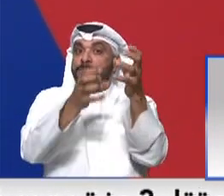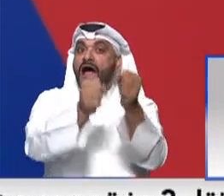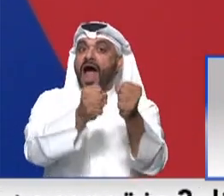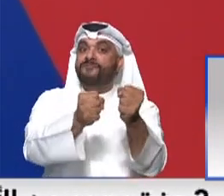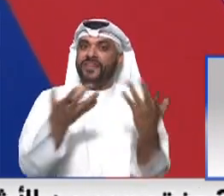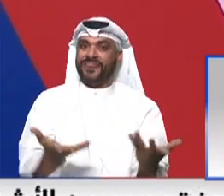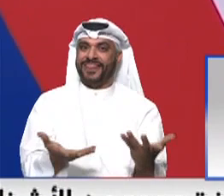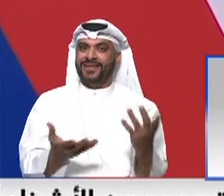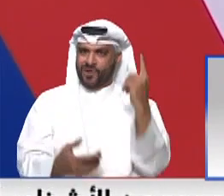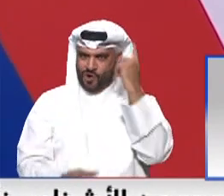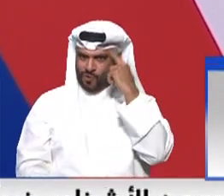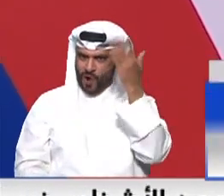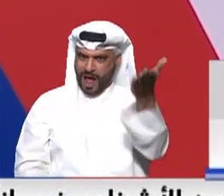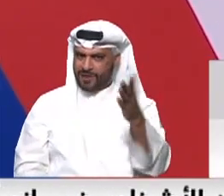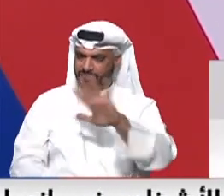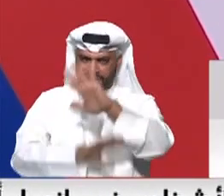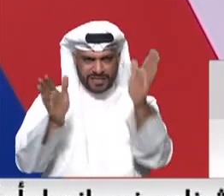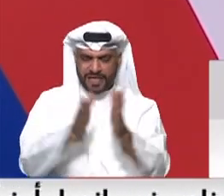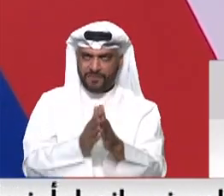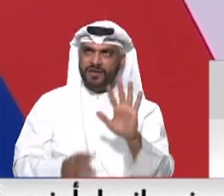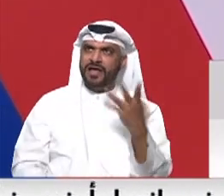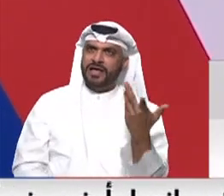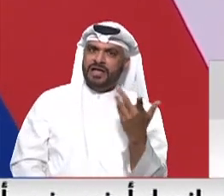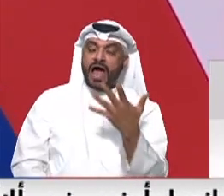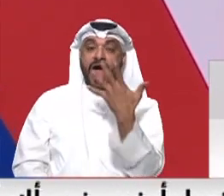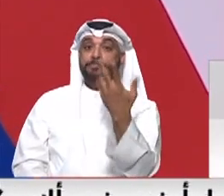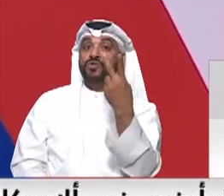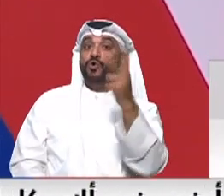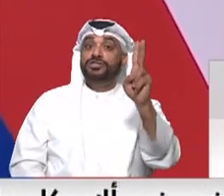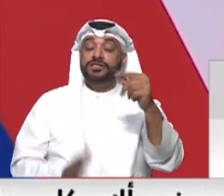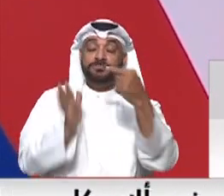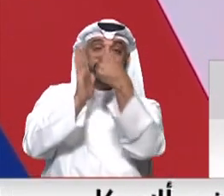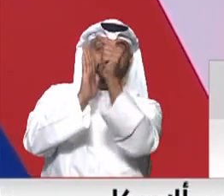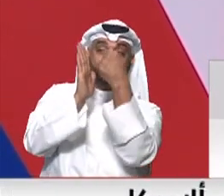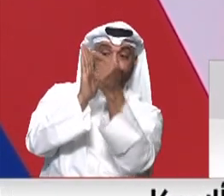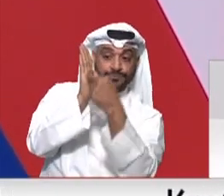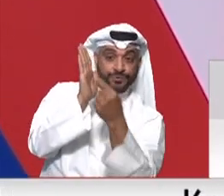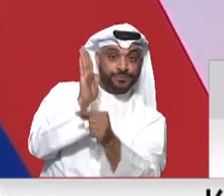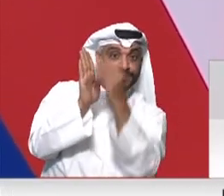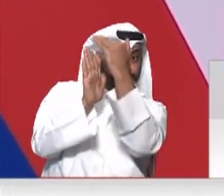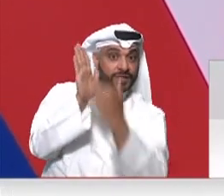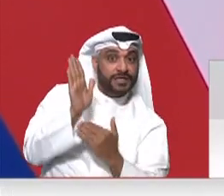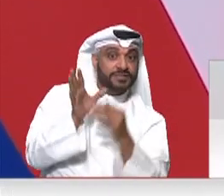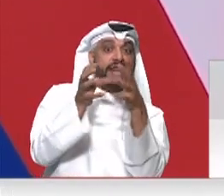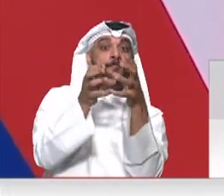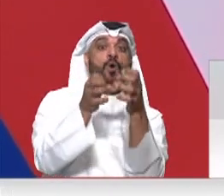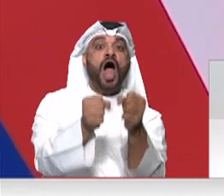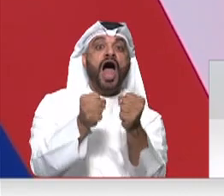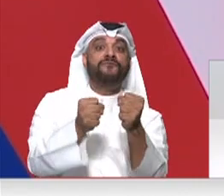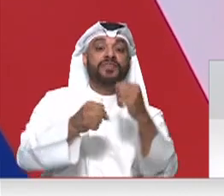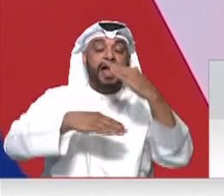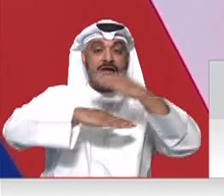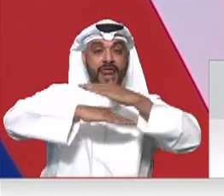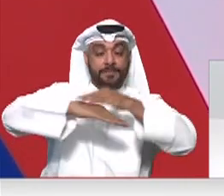إلى 25 بند للمحافظة على المخزون المائي